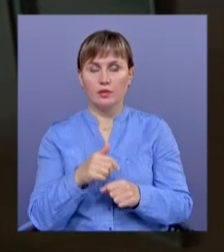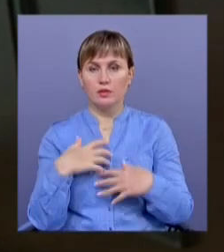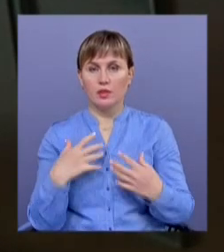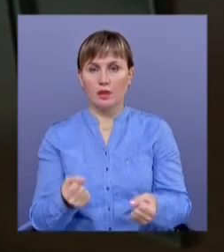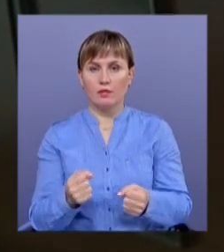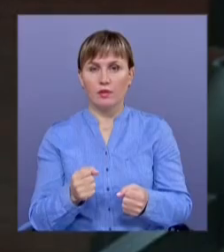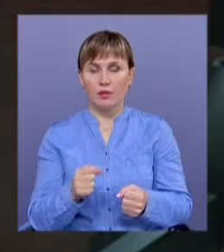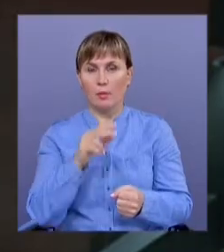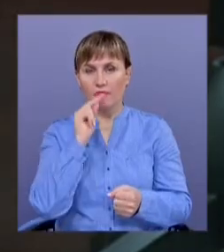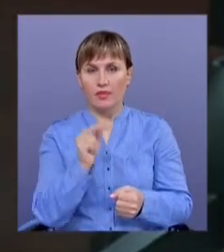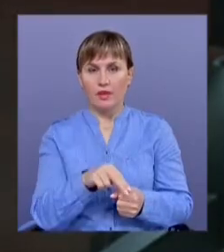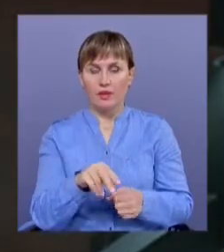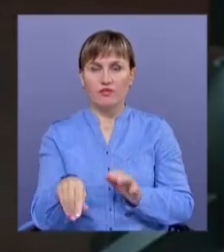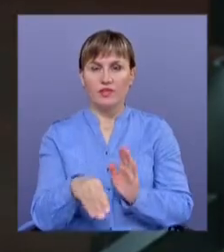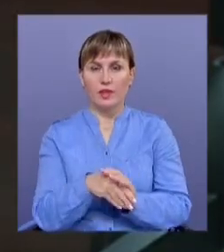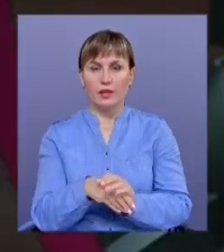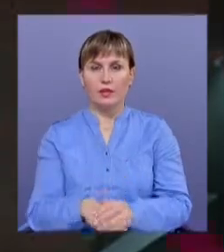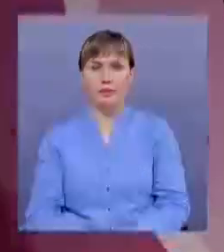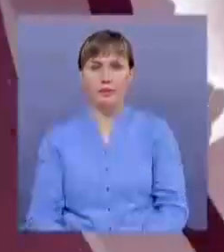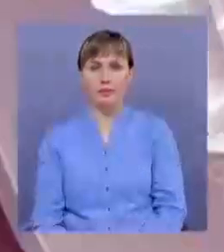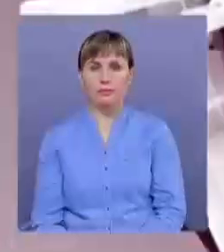Алматы, обвиняемого в даче взятки.